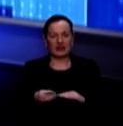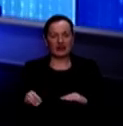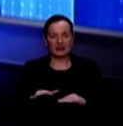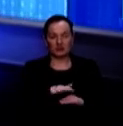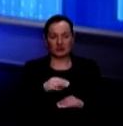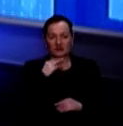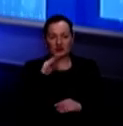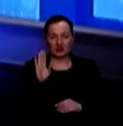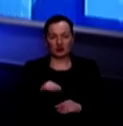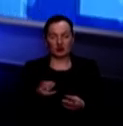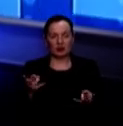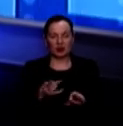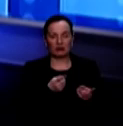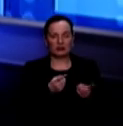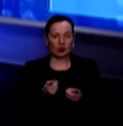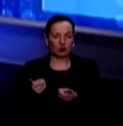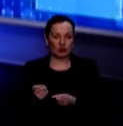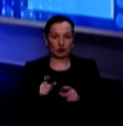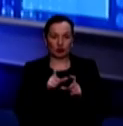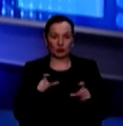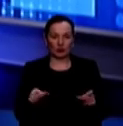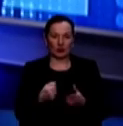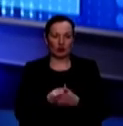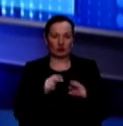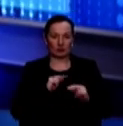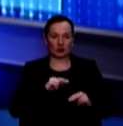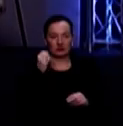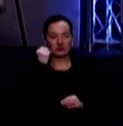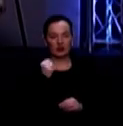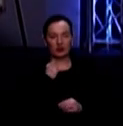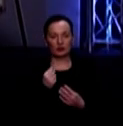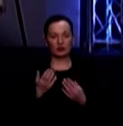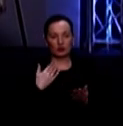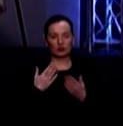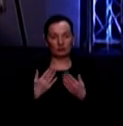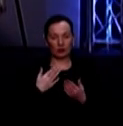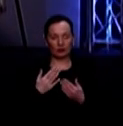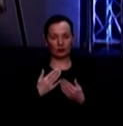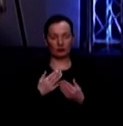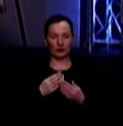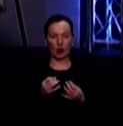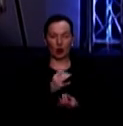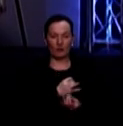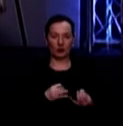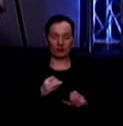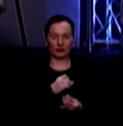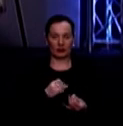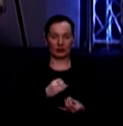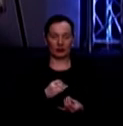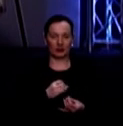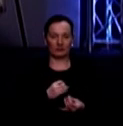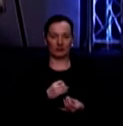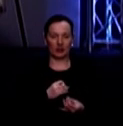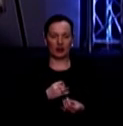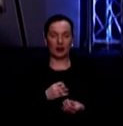Нам треба залучити людей до праці. Дякую вам за розмову. Ми з вами обговорили оптимістичний сценарій розвитку області.